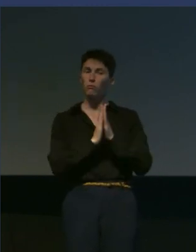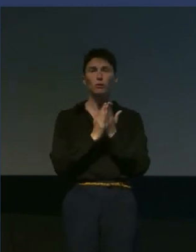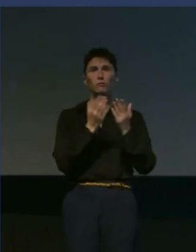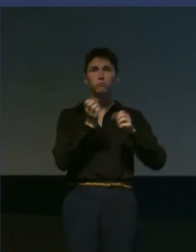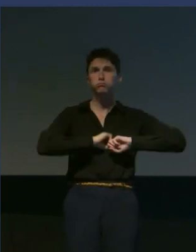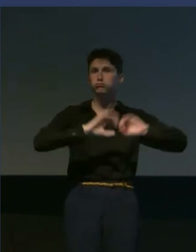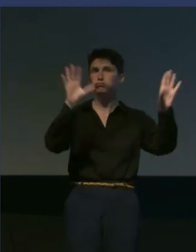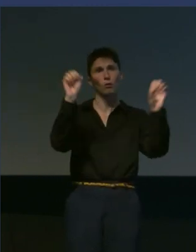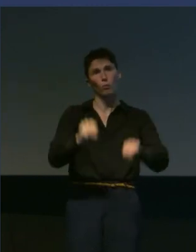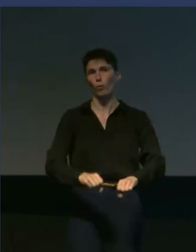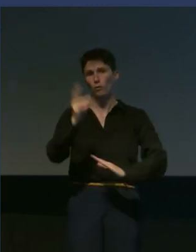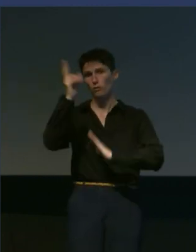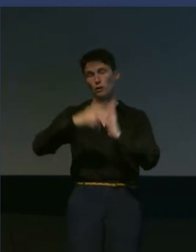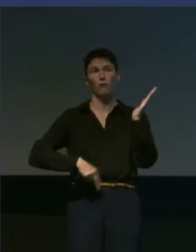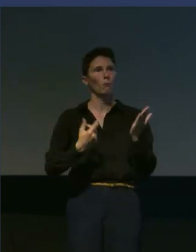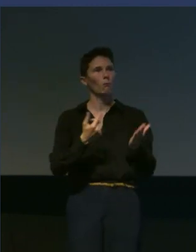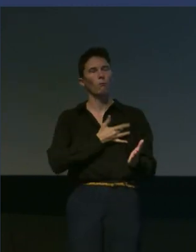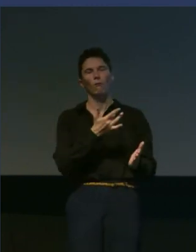très intéressant.